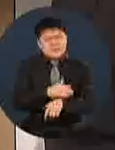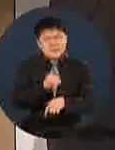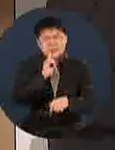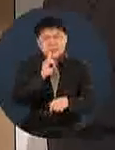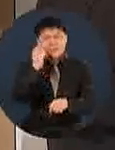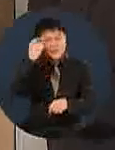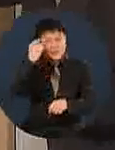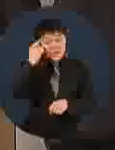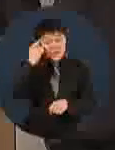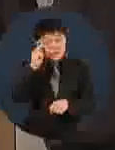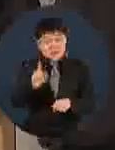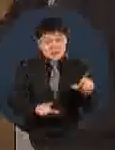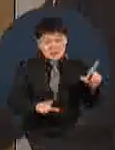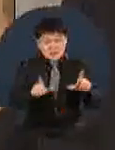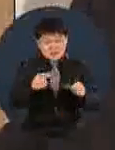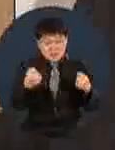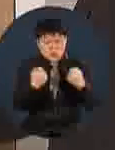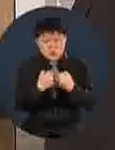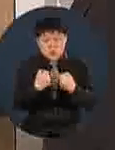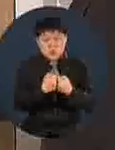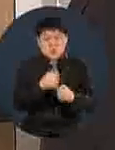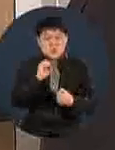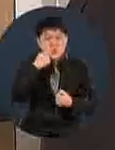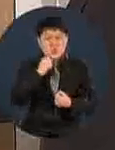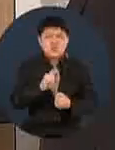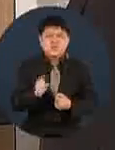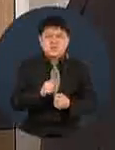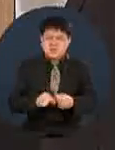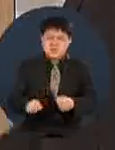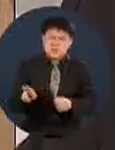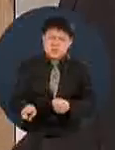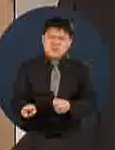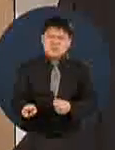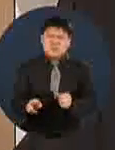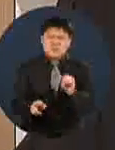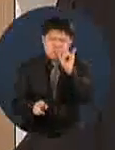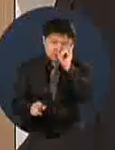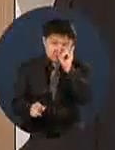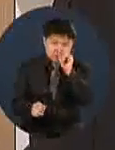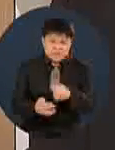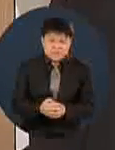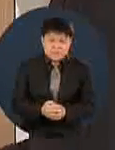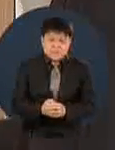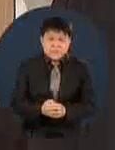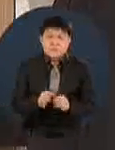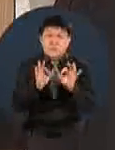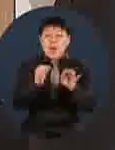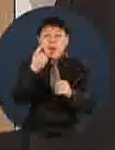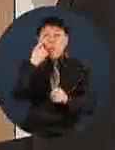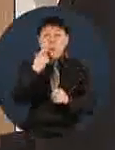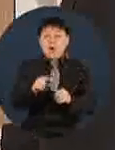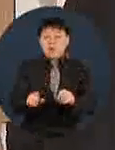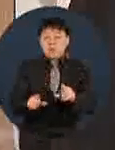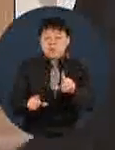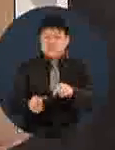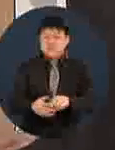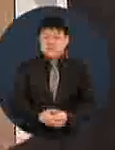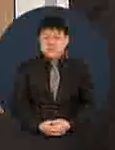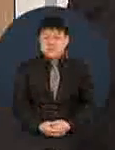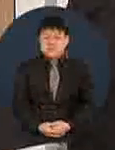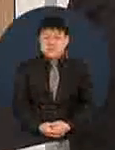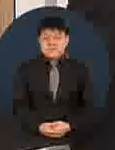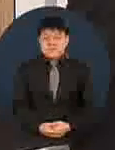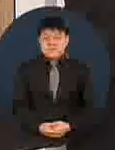왜냐하면 이모의 공격이 안 되기 때문에 네. 지금 여기를 들어가서요. 그러면 받아보세요. 뭐, 나를자 정도를 나를자로